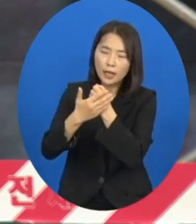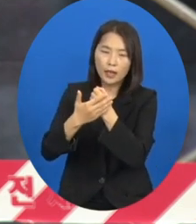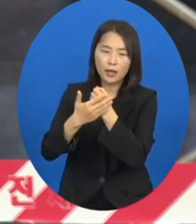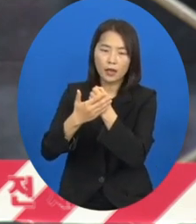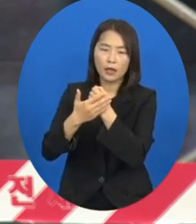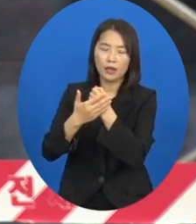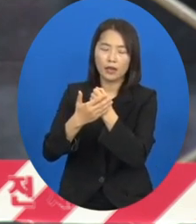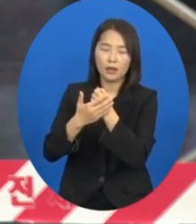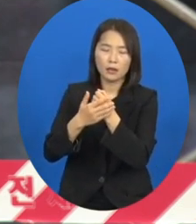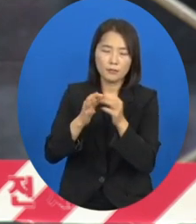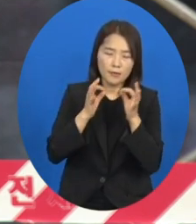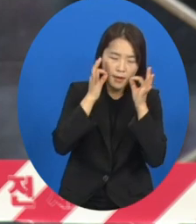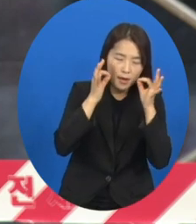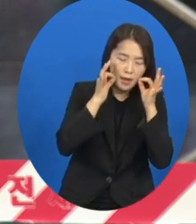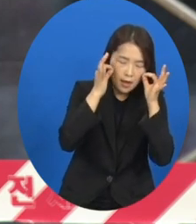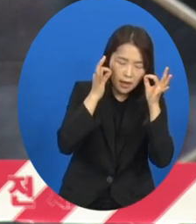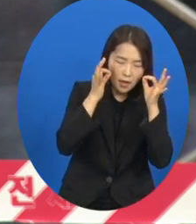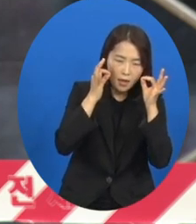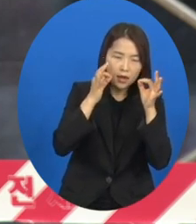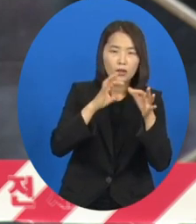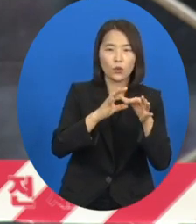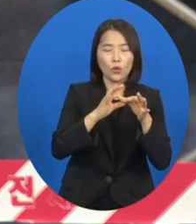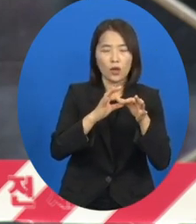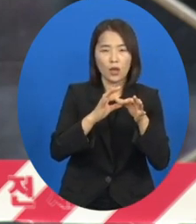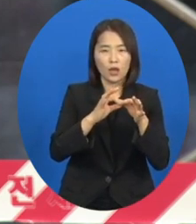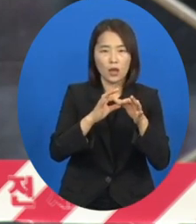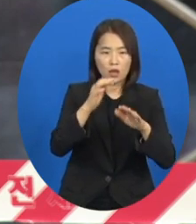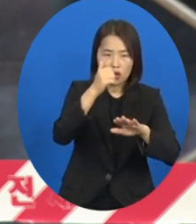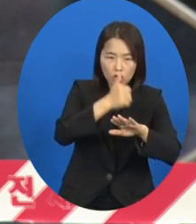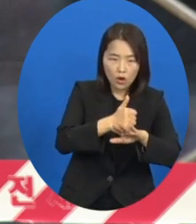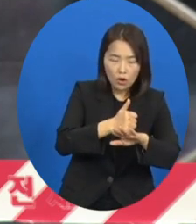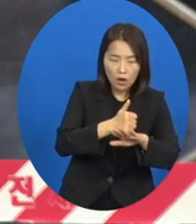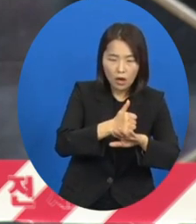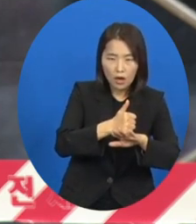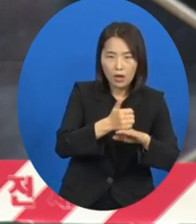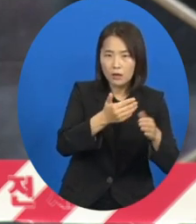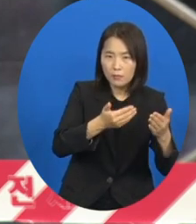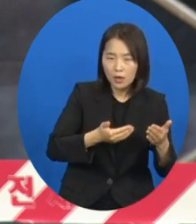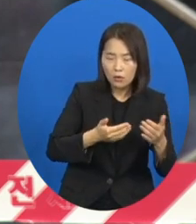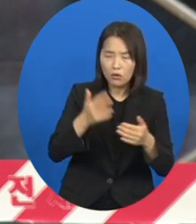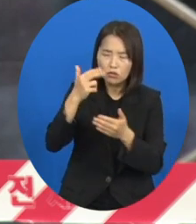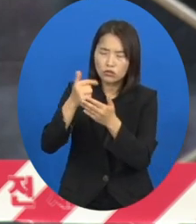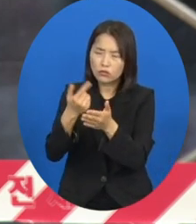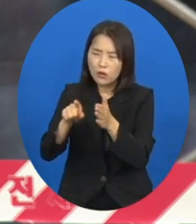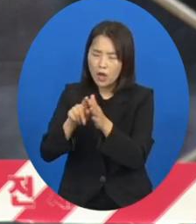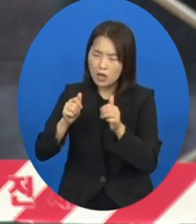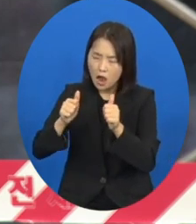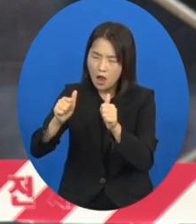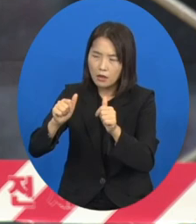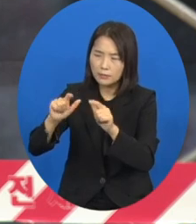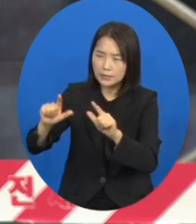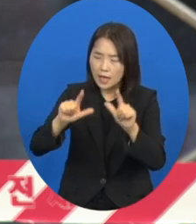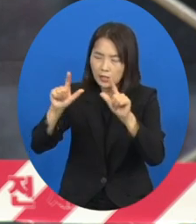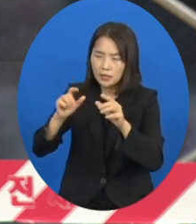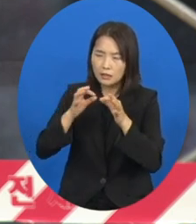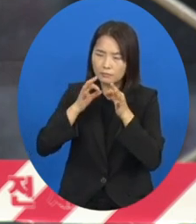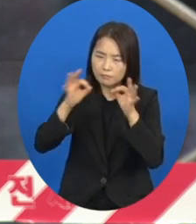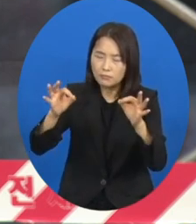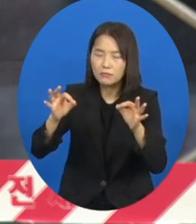노력해서 어떤 결과를 맺어야지 우리가 주님을 위해서 열심히 살아갑시다 라고 이런 구호를 우리는 외치지